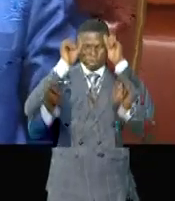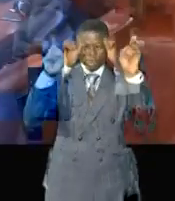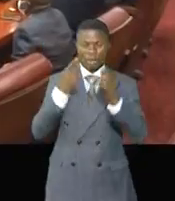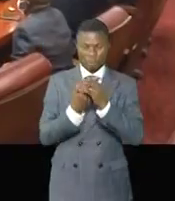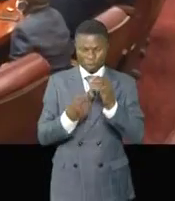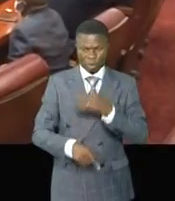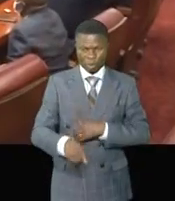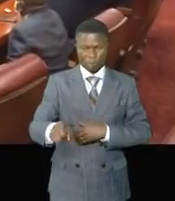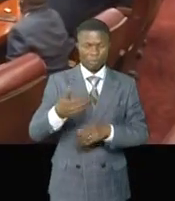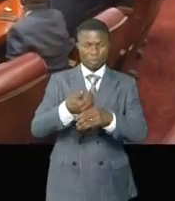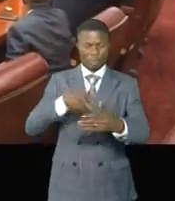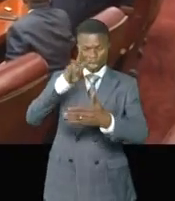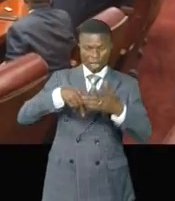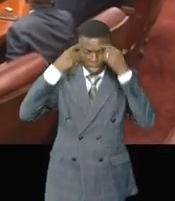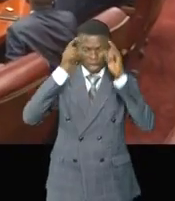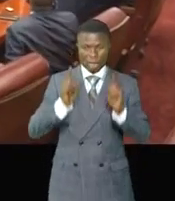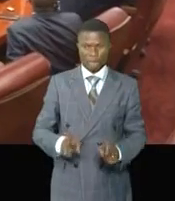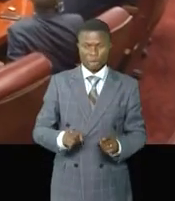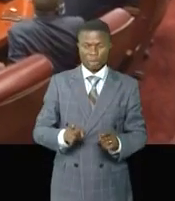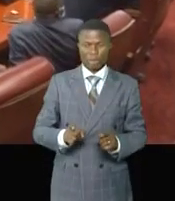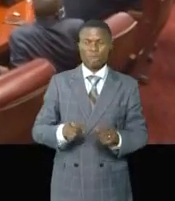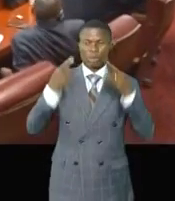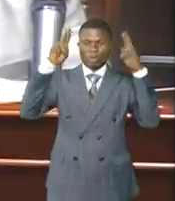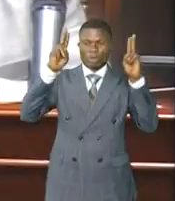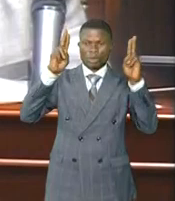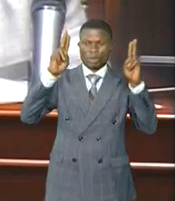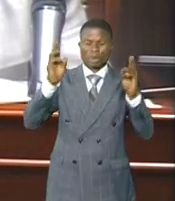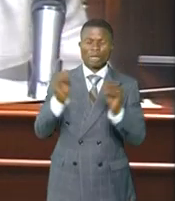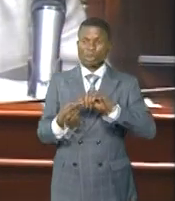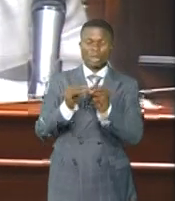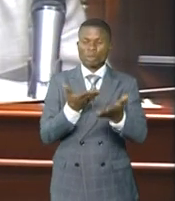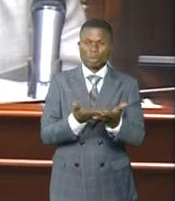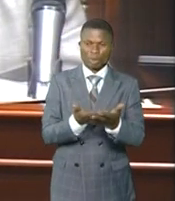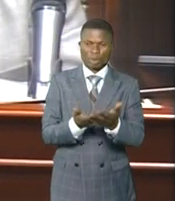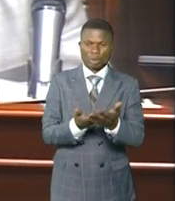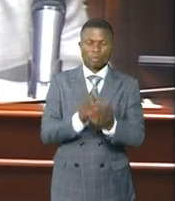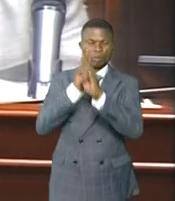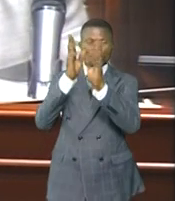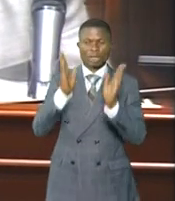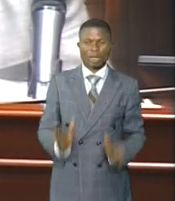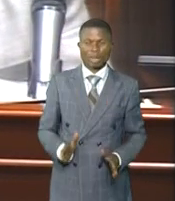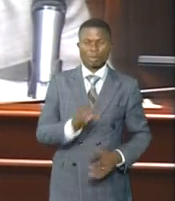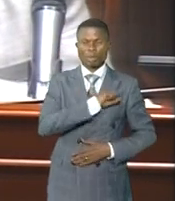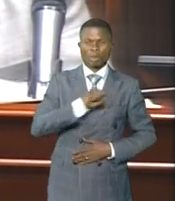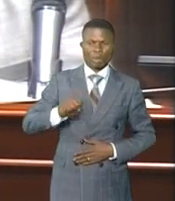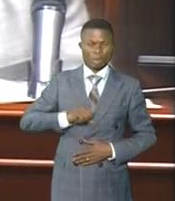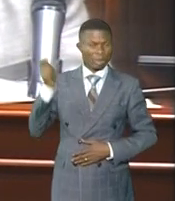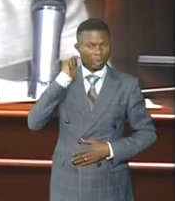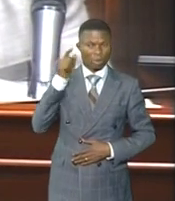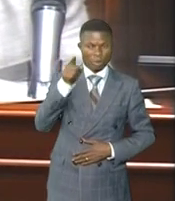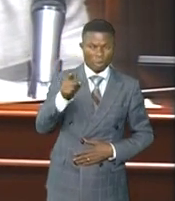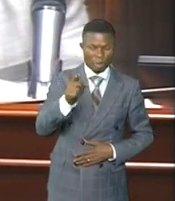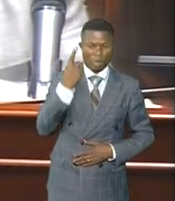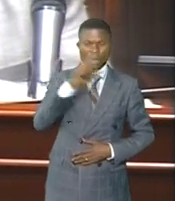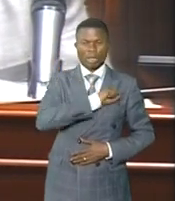avant la lecture de la décision portant convocation de la dite session extraordinaire par les rapporteurs du Sénat, professeur Kaoumba, un sénateur